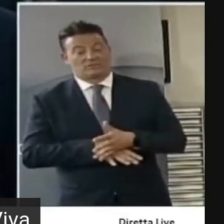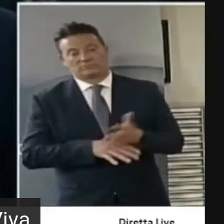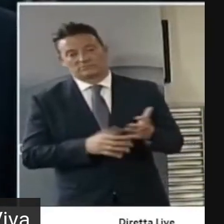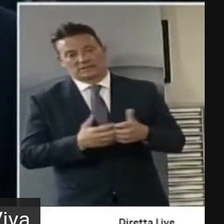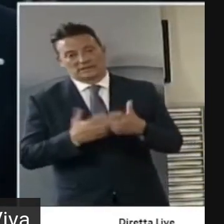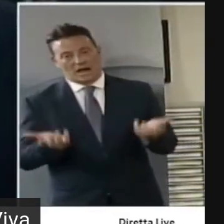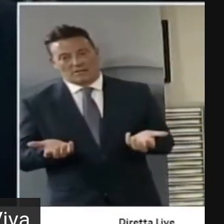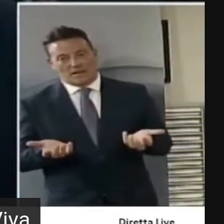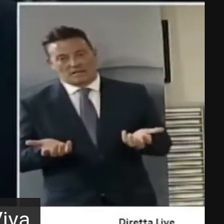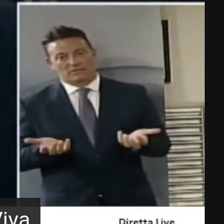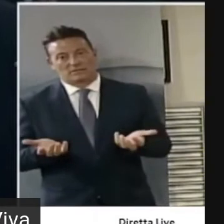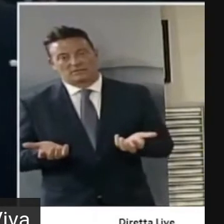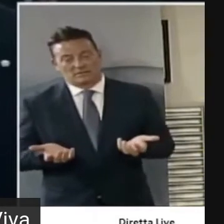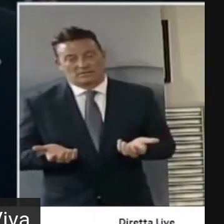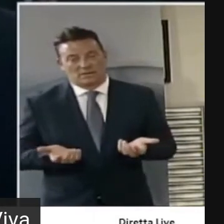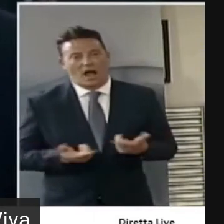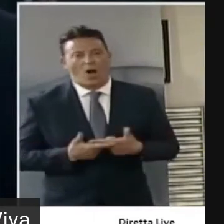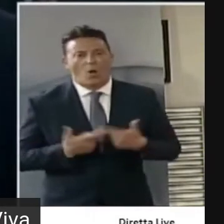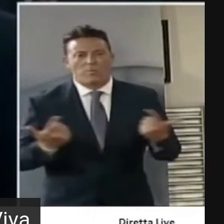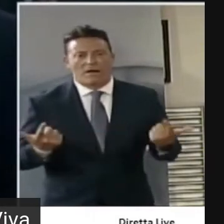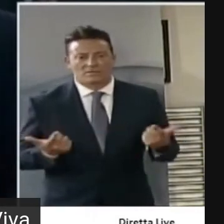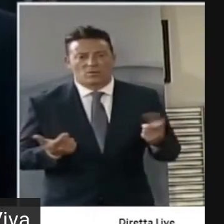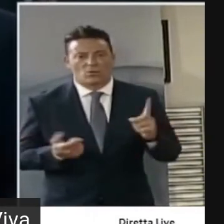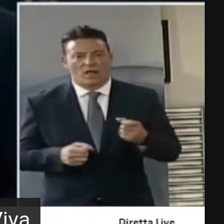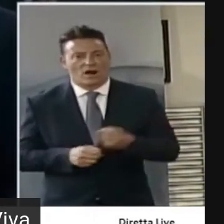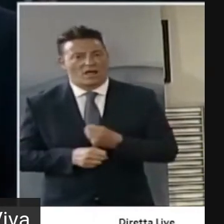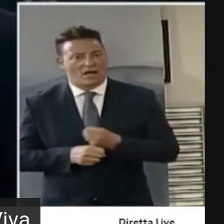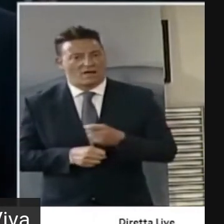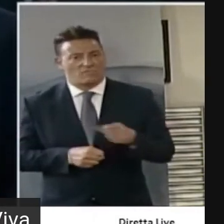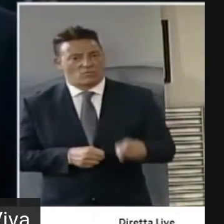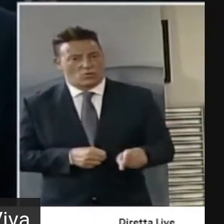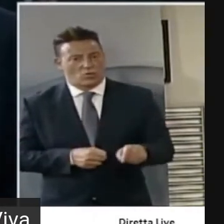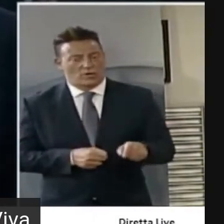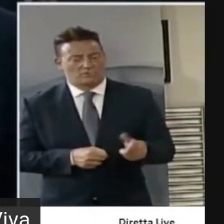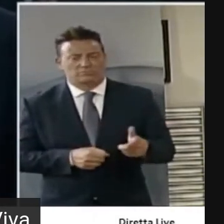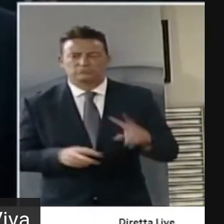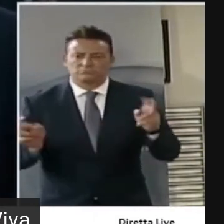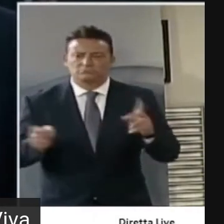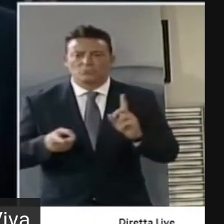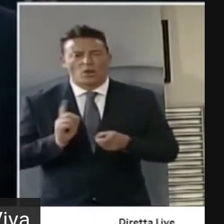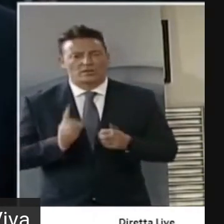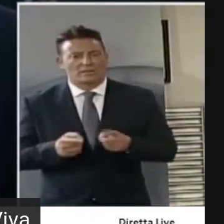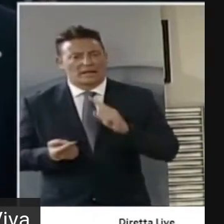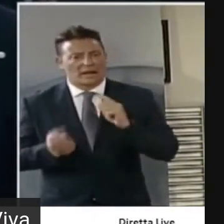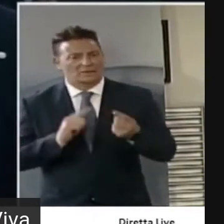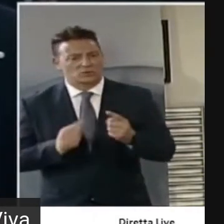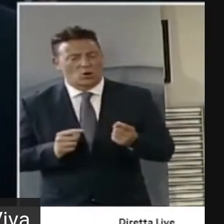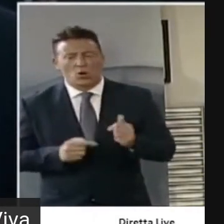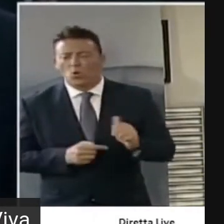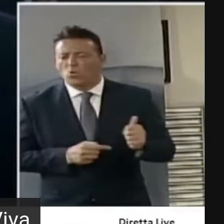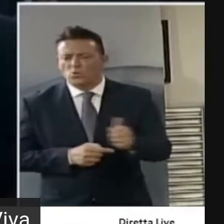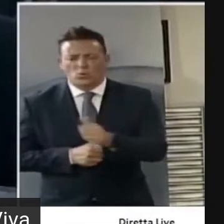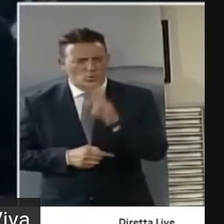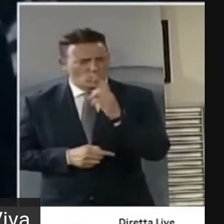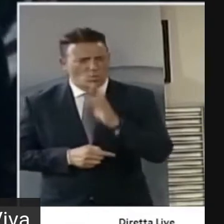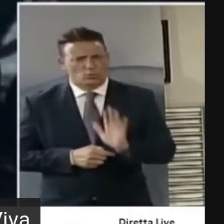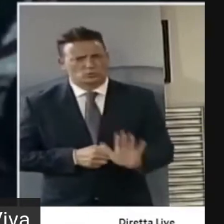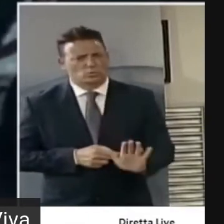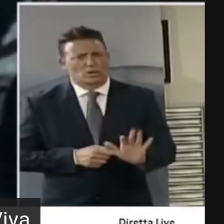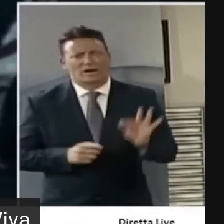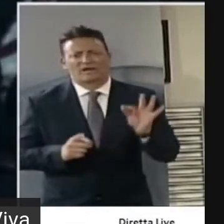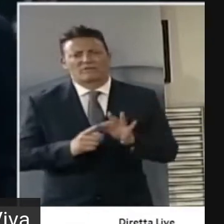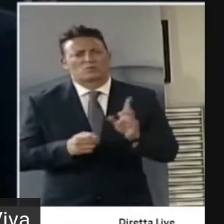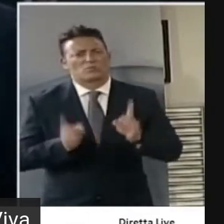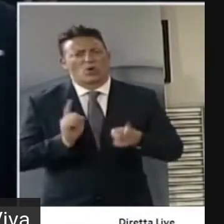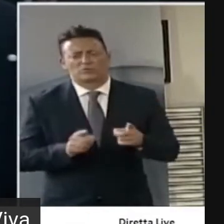chiaramente, diciamo, rafforzare questo lavoro politicamente nella relazione, ognuno per la sua parte, con i